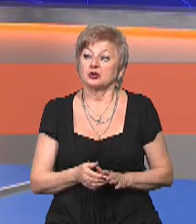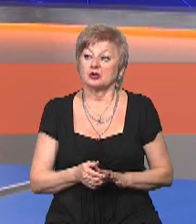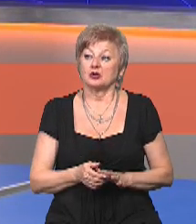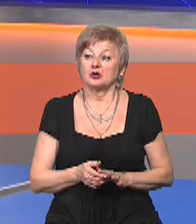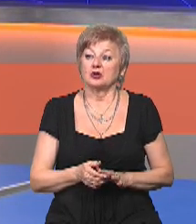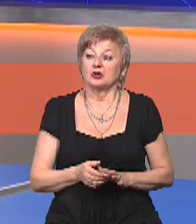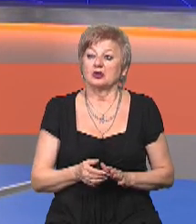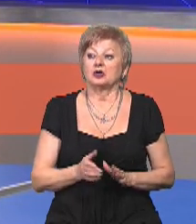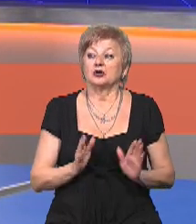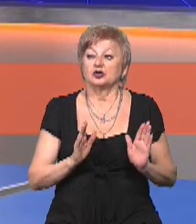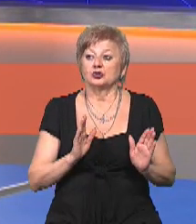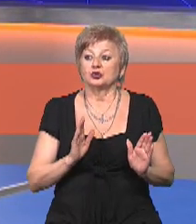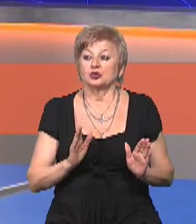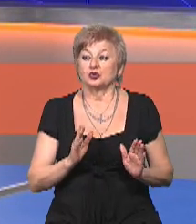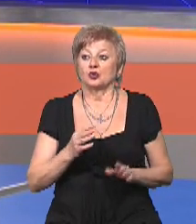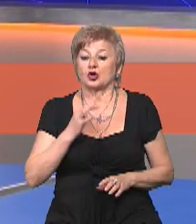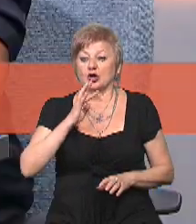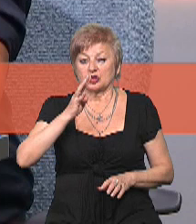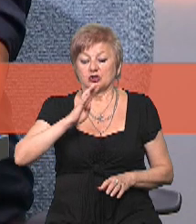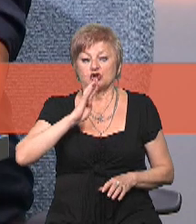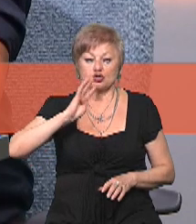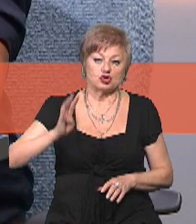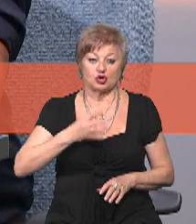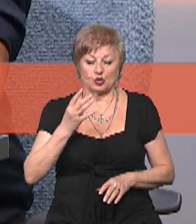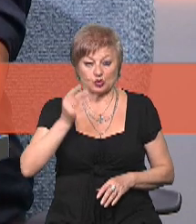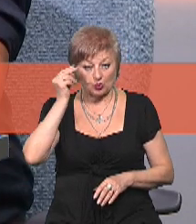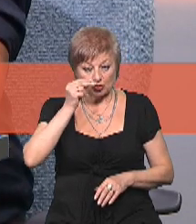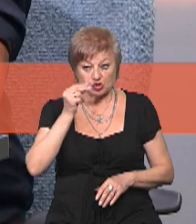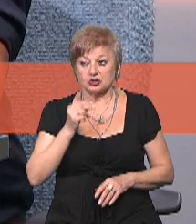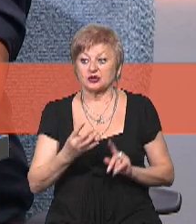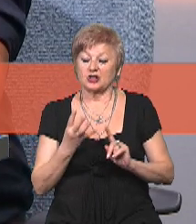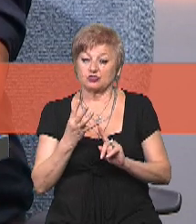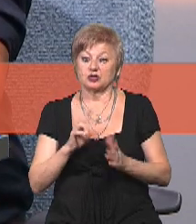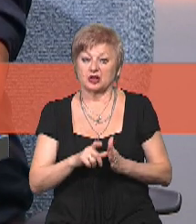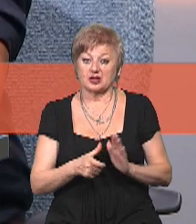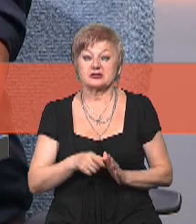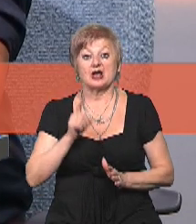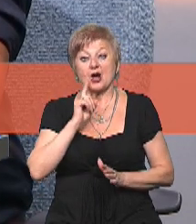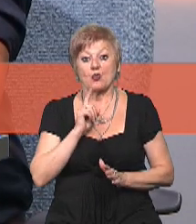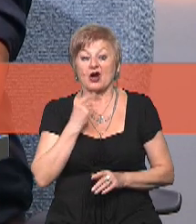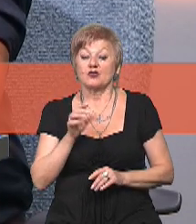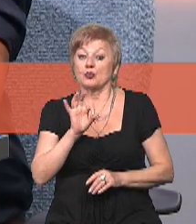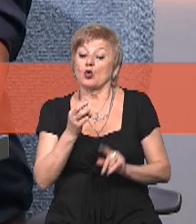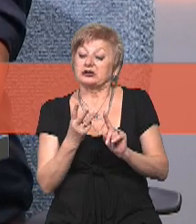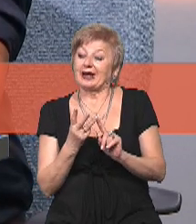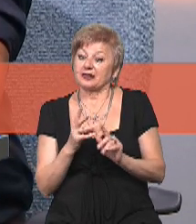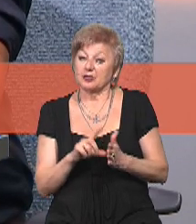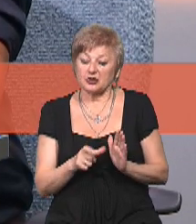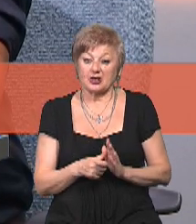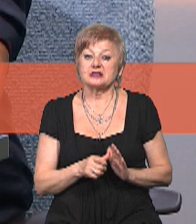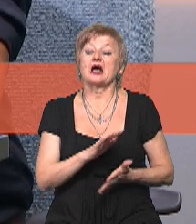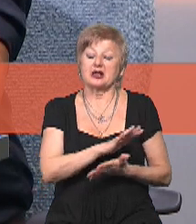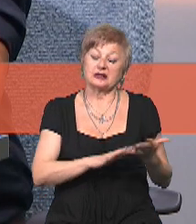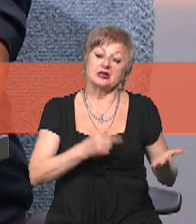вербальному вигляді, тільки упродовж цих 4 років навчання. Поки що ми говоримо про про третій клас, а далі пілот нам